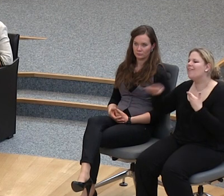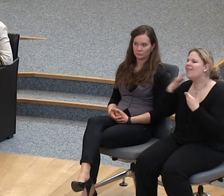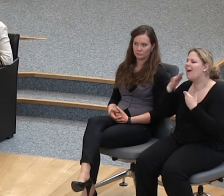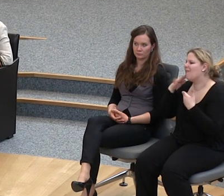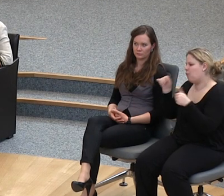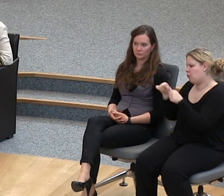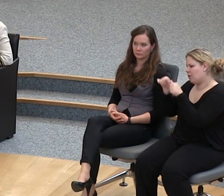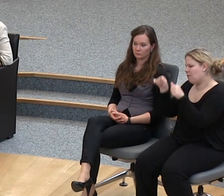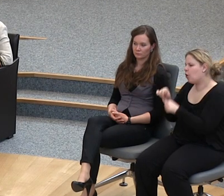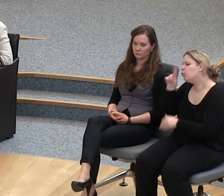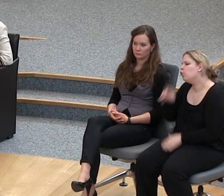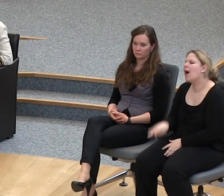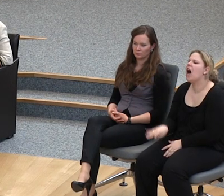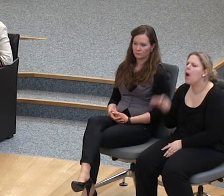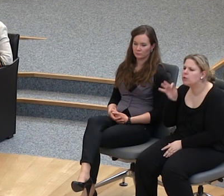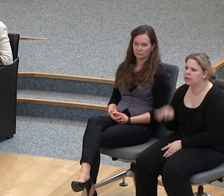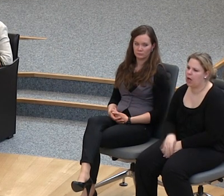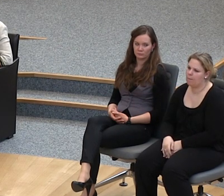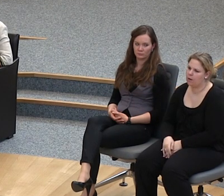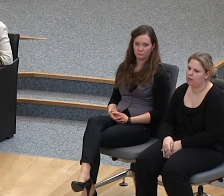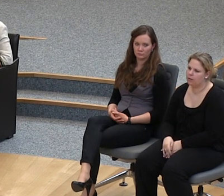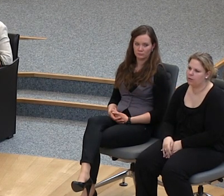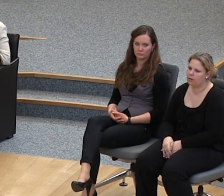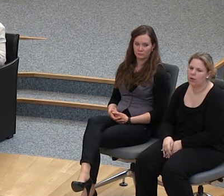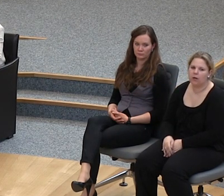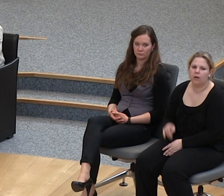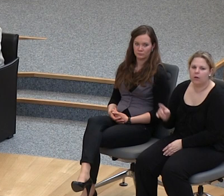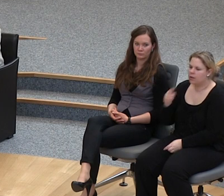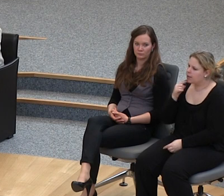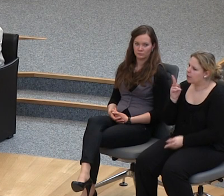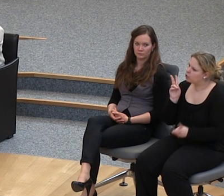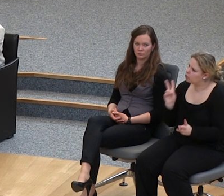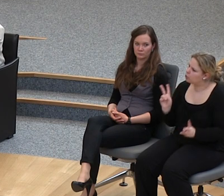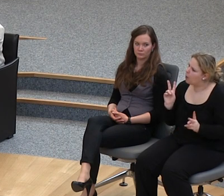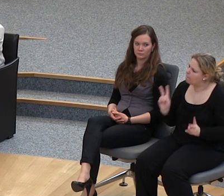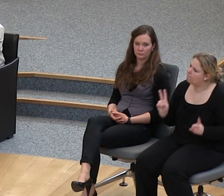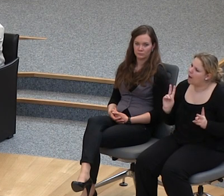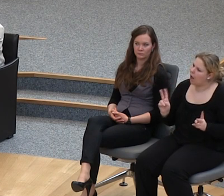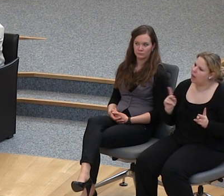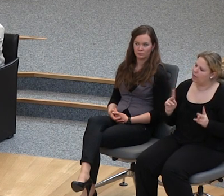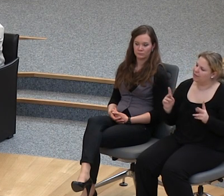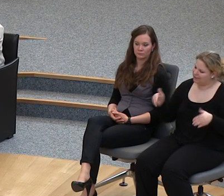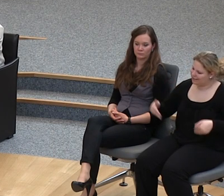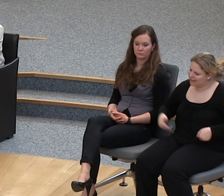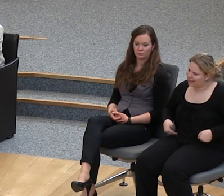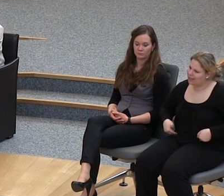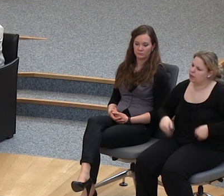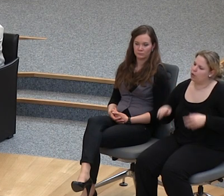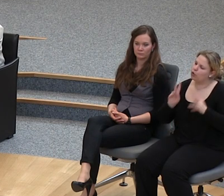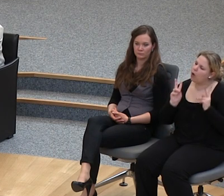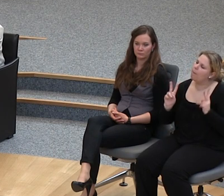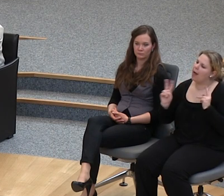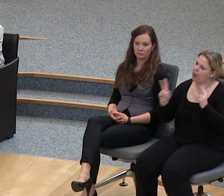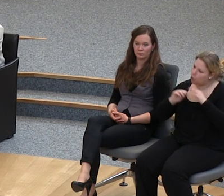der Ausnahmefall sein soll, sondern dass grundsätzlich die Dienste und Unterstützungsleistungen in der Kommune